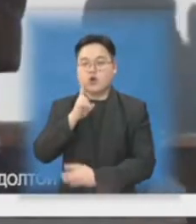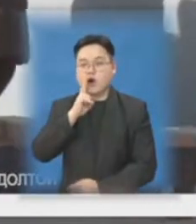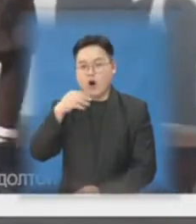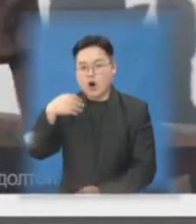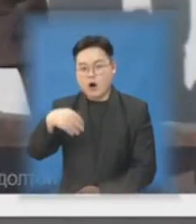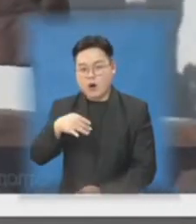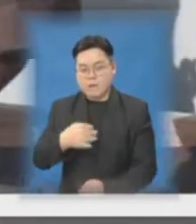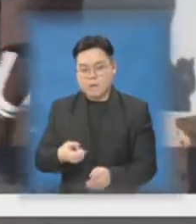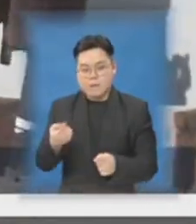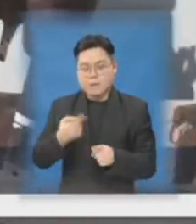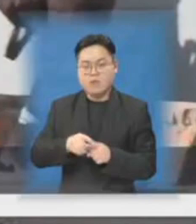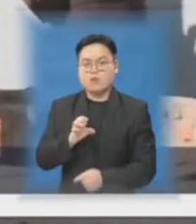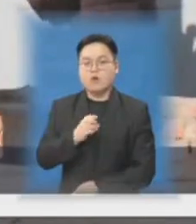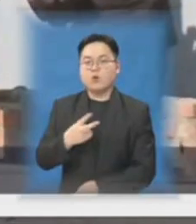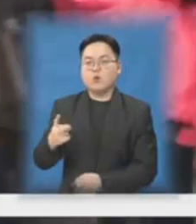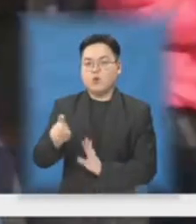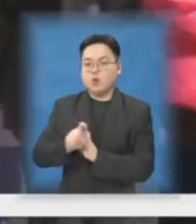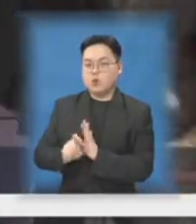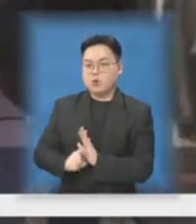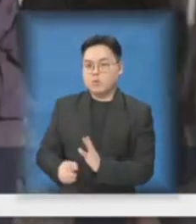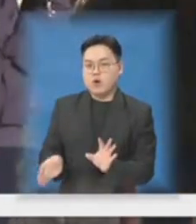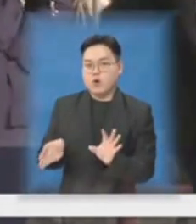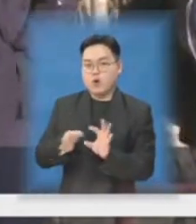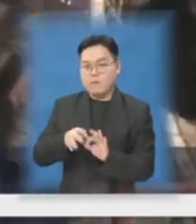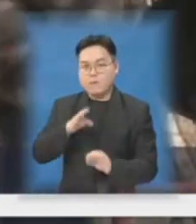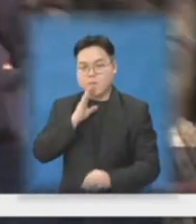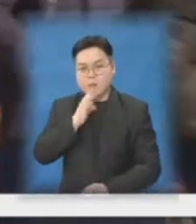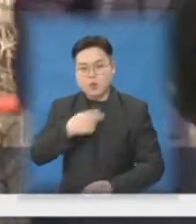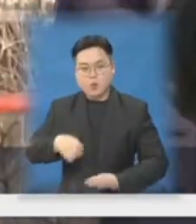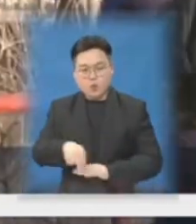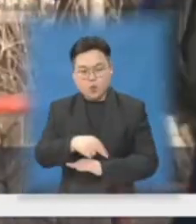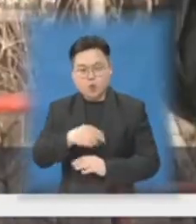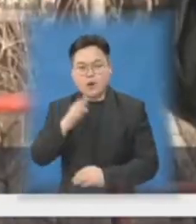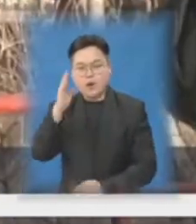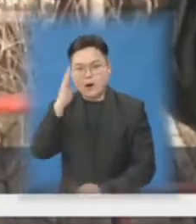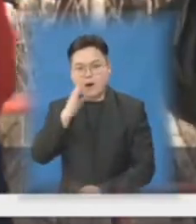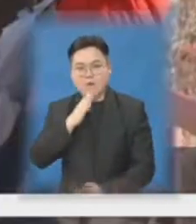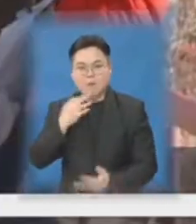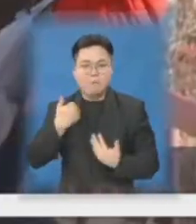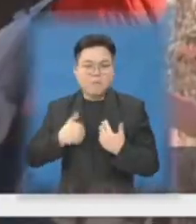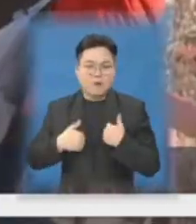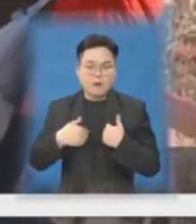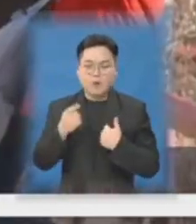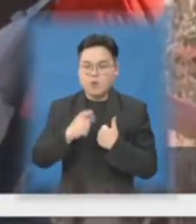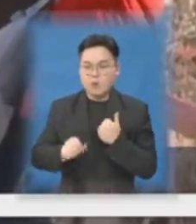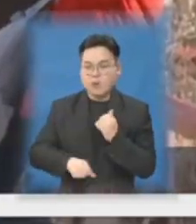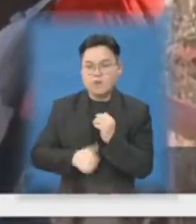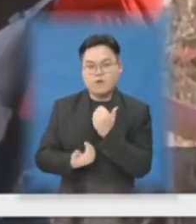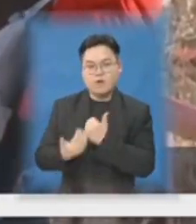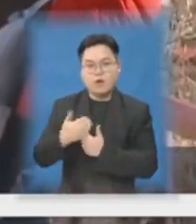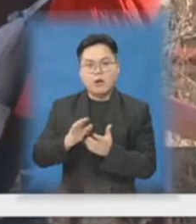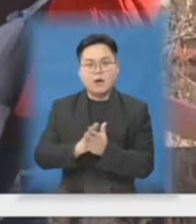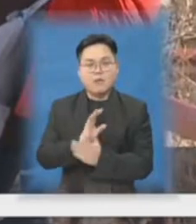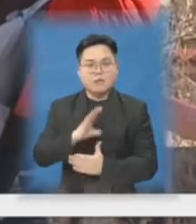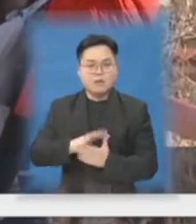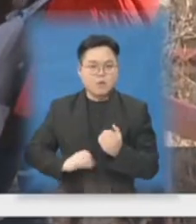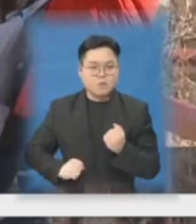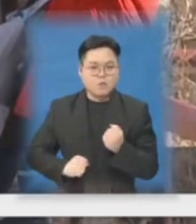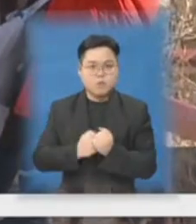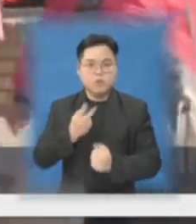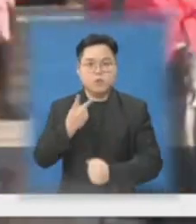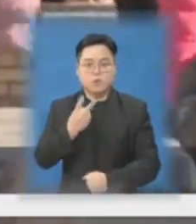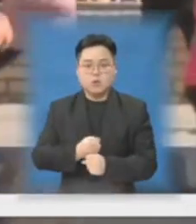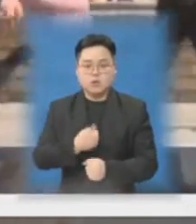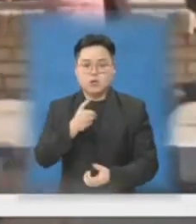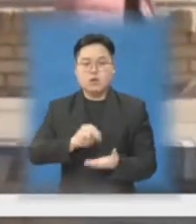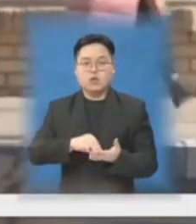дээр нэмэгдэж, сүх хөтөлбөр дэмжигдэж, нийслэл дүүрэг болон эцэг эх асрын хамгаалагч олон нийтийн оролцоо хамтын санхүүжилт дээр хэрэгжүүлэхээр